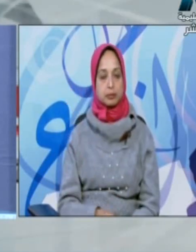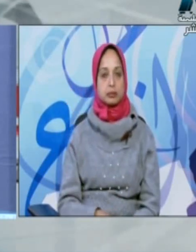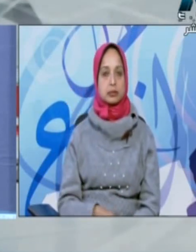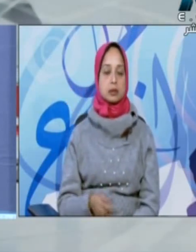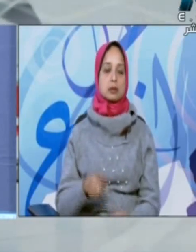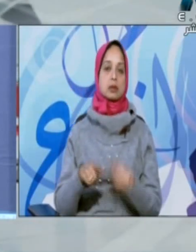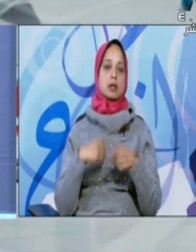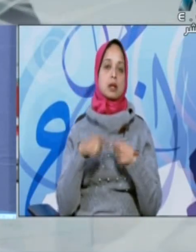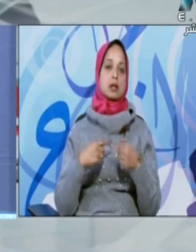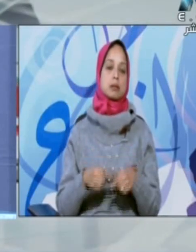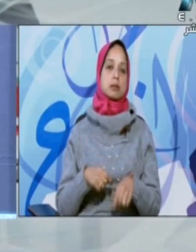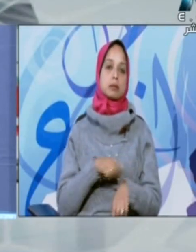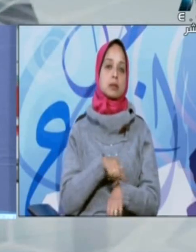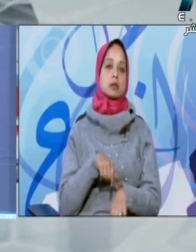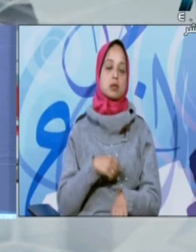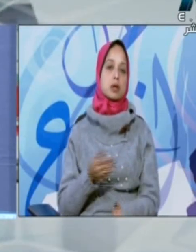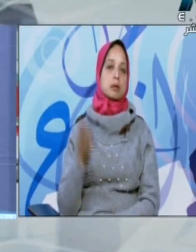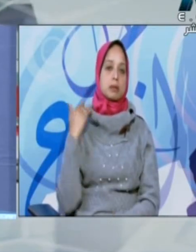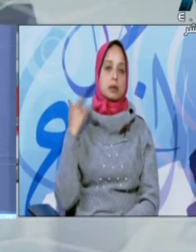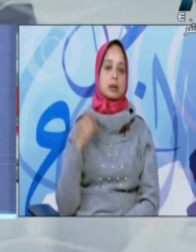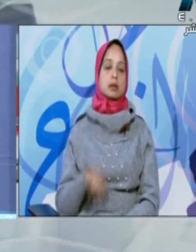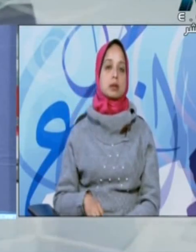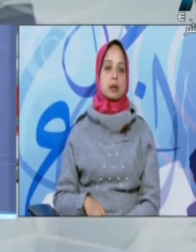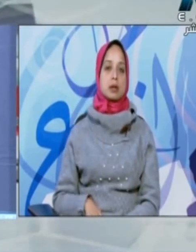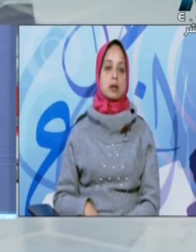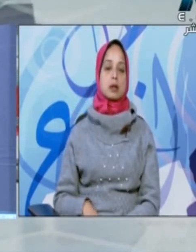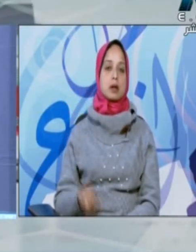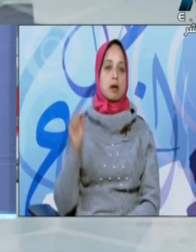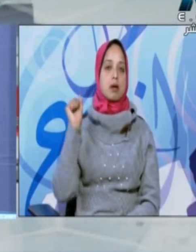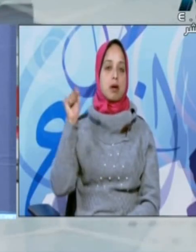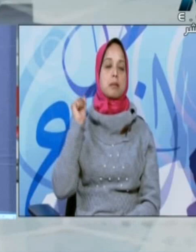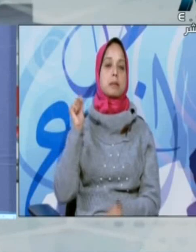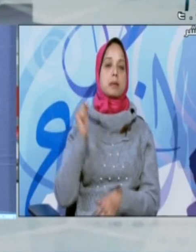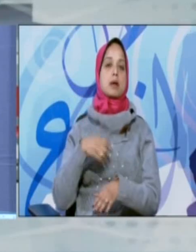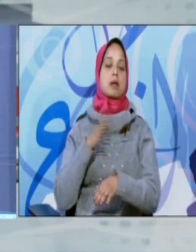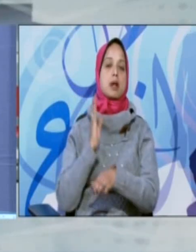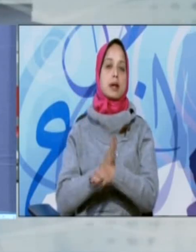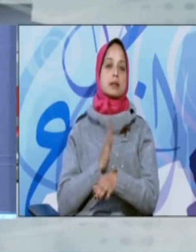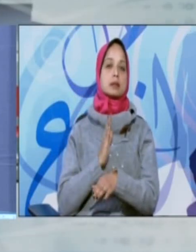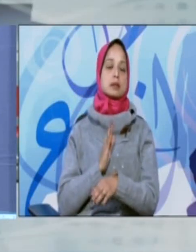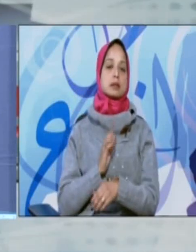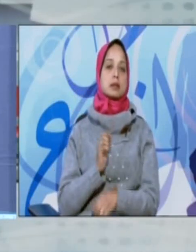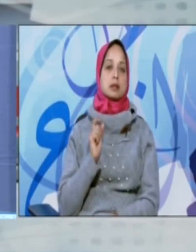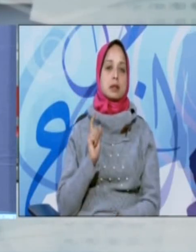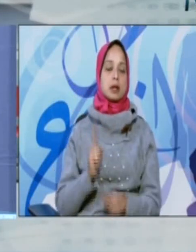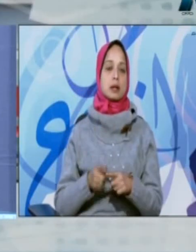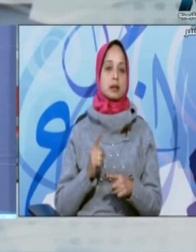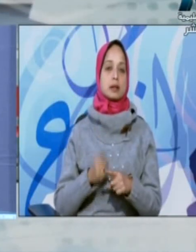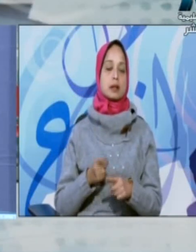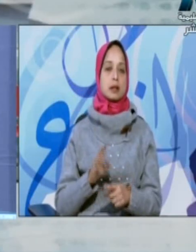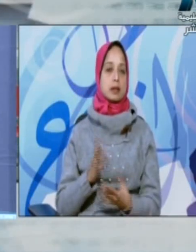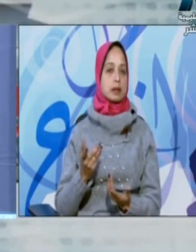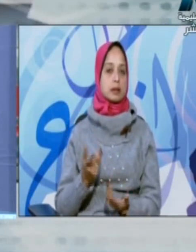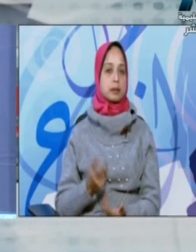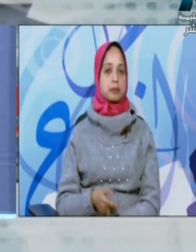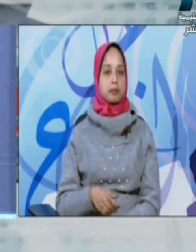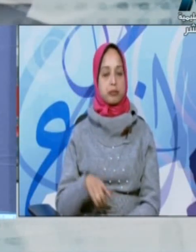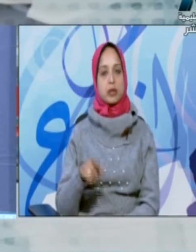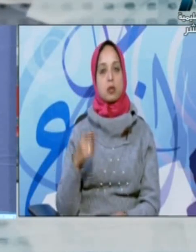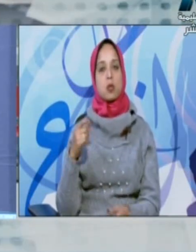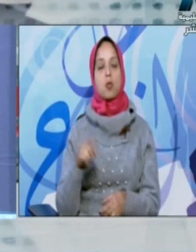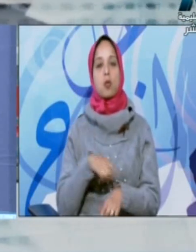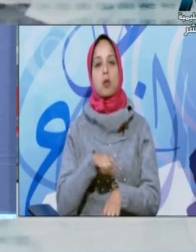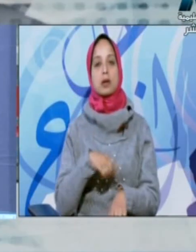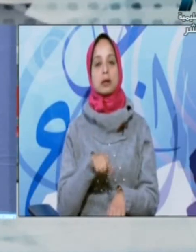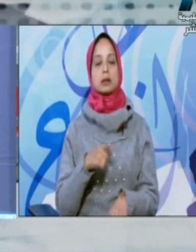مين؟ عن وزارة اسماعيل صدقي او وزارة محمد محمود للقبض الحديدية، قلنا ايه عهد؟ قلنا مش شرط ان انا اجي اقول لك ان تدهورت